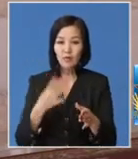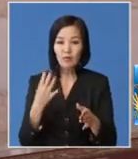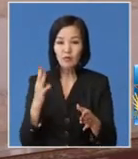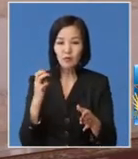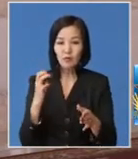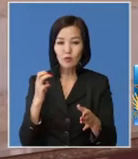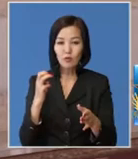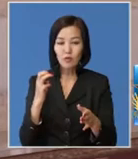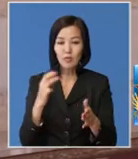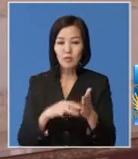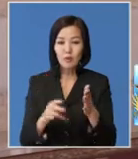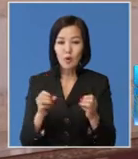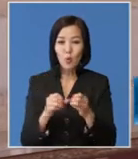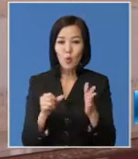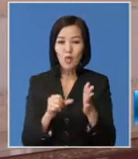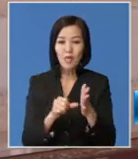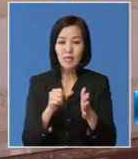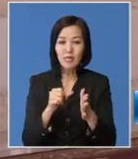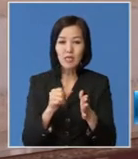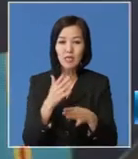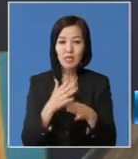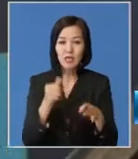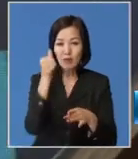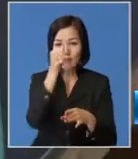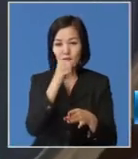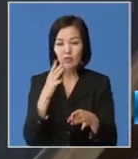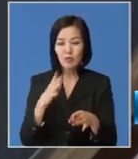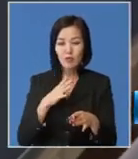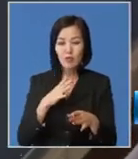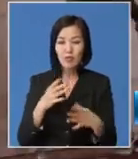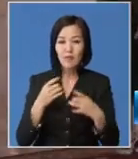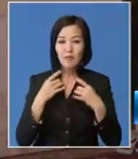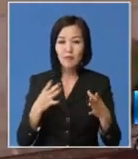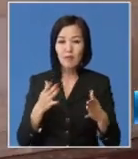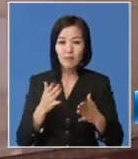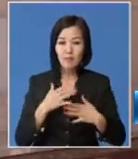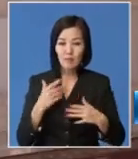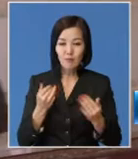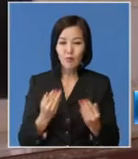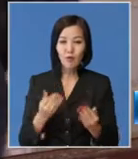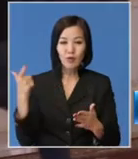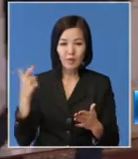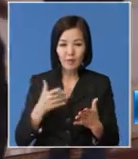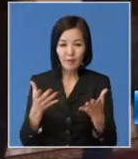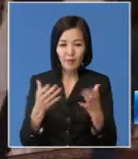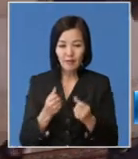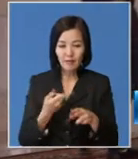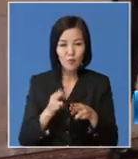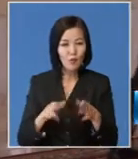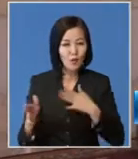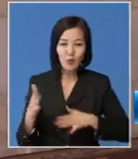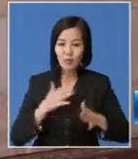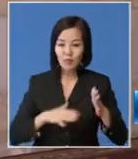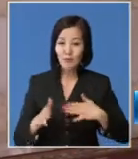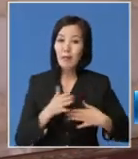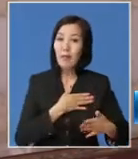істегеніме 16 жарым жыл болды. Бүгінгі мейрам құрметіне мені міне марапаттап жатыр. Өте қуаныштымын. Менің